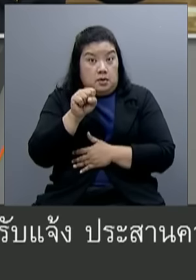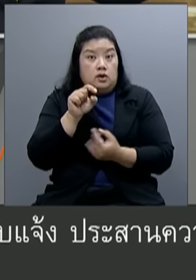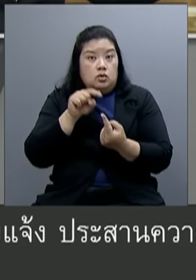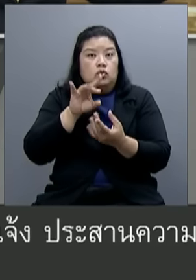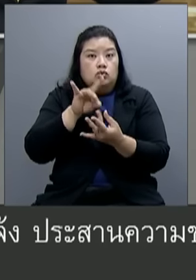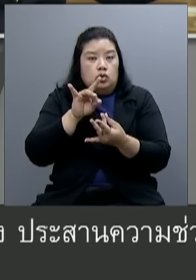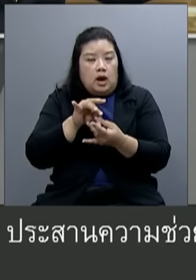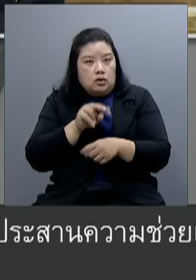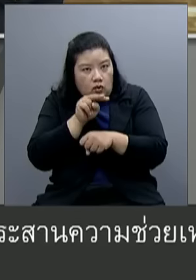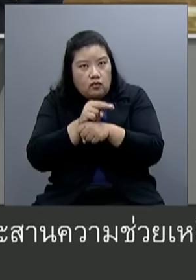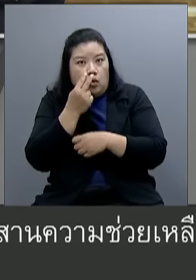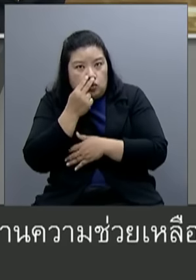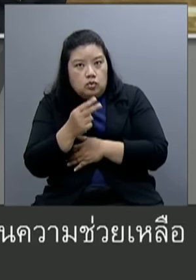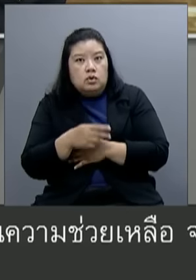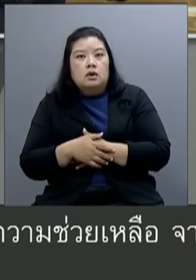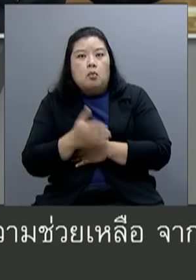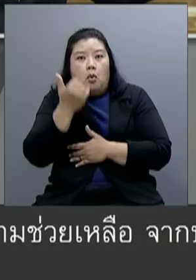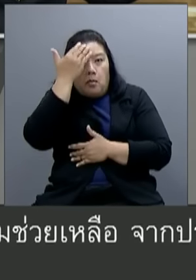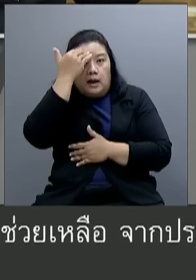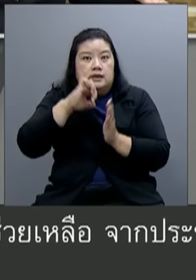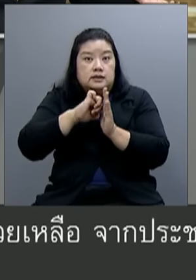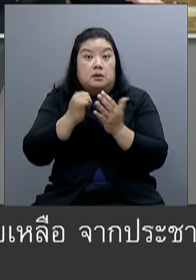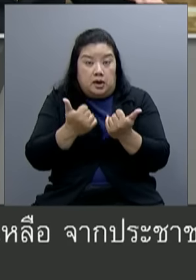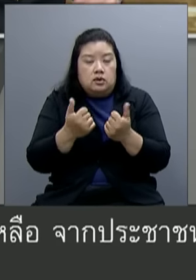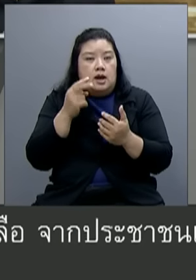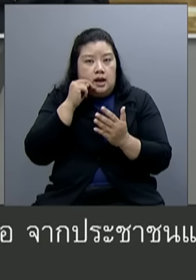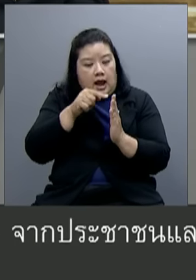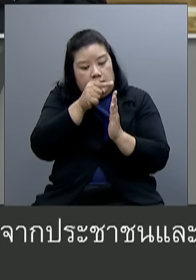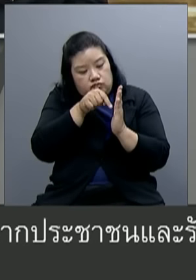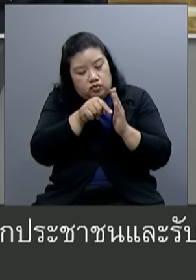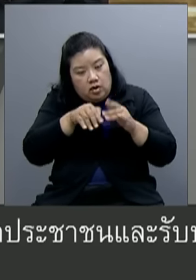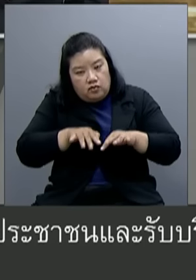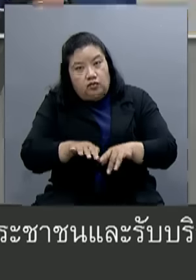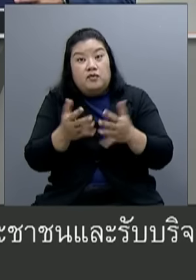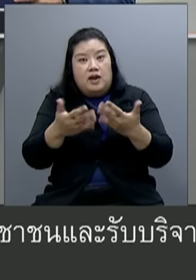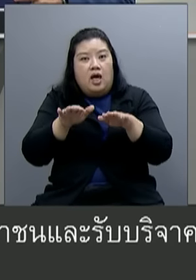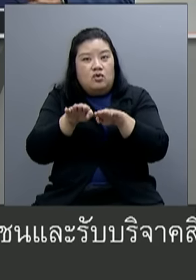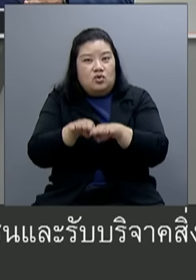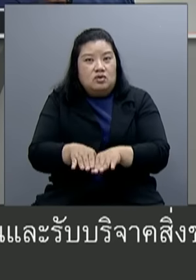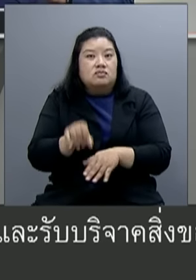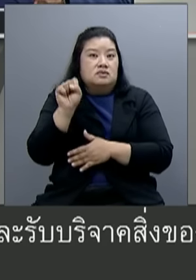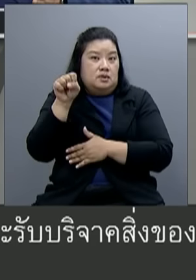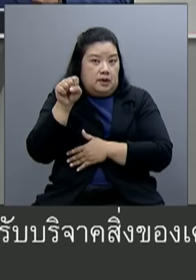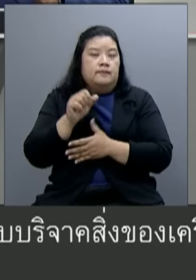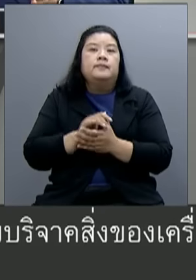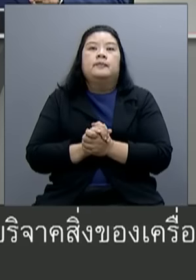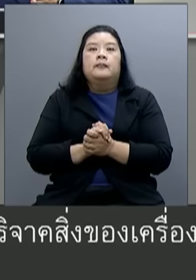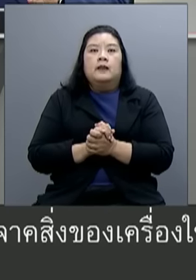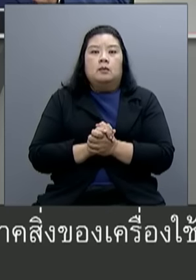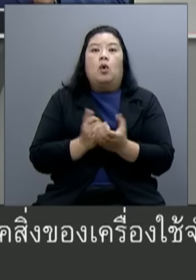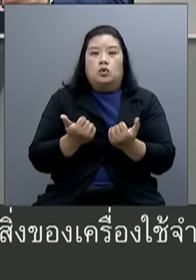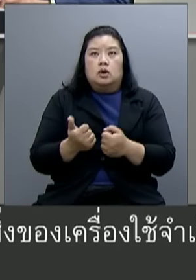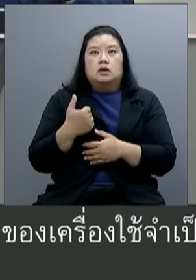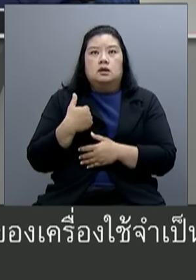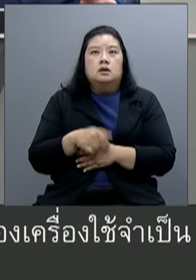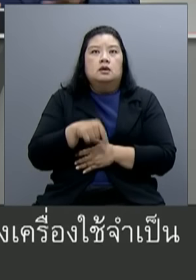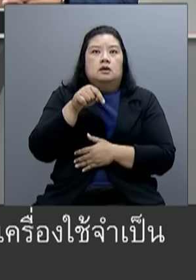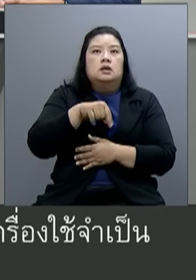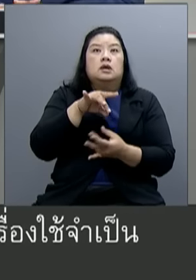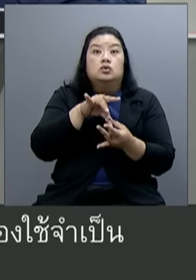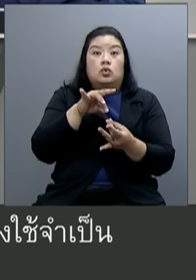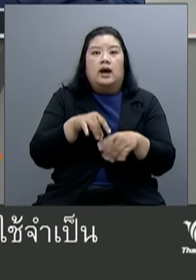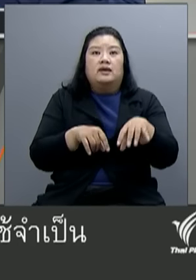ที่เชียงใหม่ที่ตอนนี้น้ำมันค่อยๆทยอยลงมา แต่สำหรับของตัวสุโขทัยเนี่ยคือตอนนี้เขากำลังป้องกันแล้วนะครับแล้วก็จะสูบก